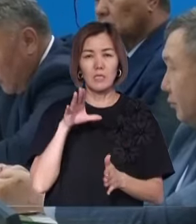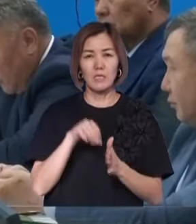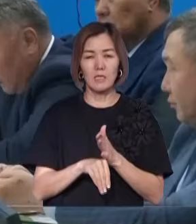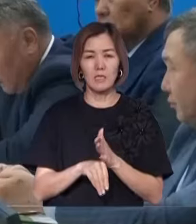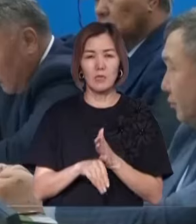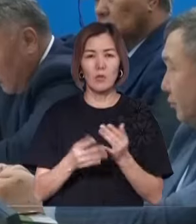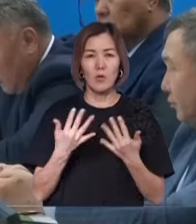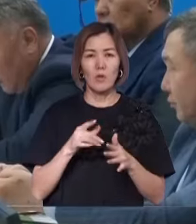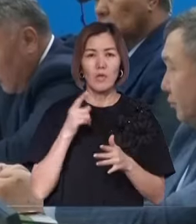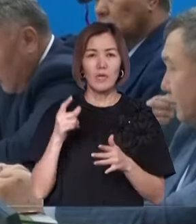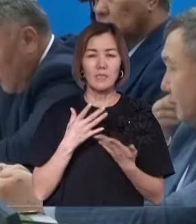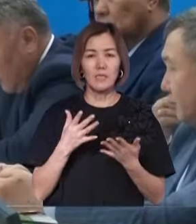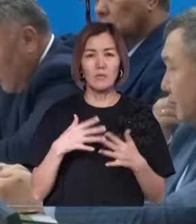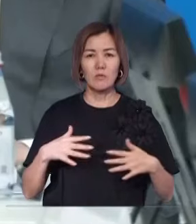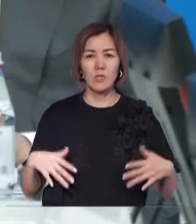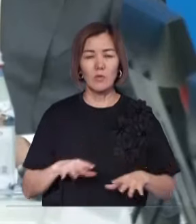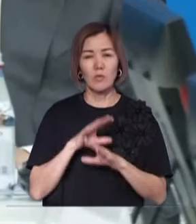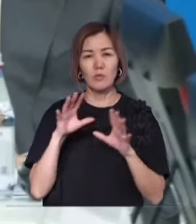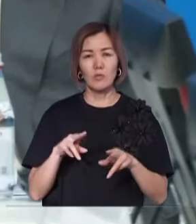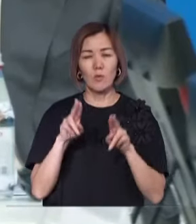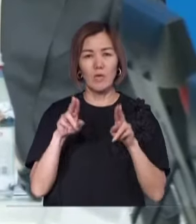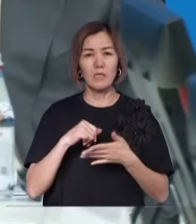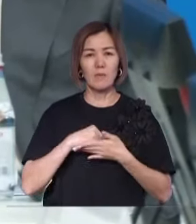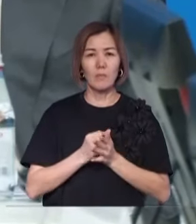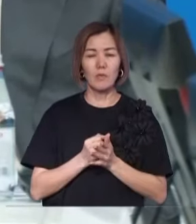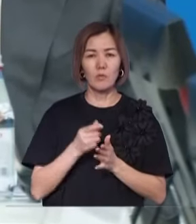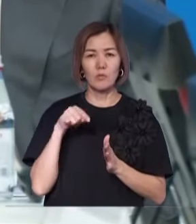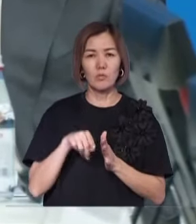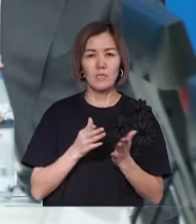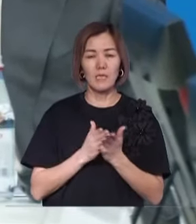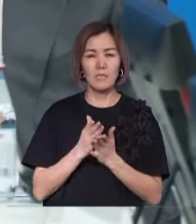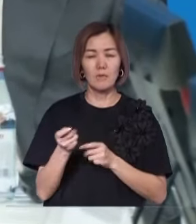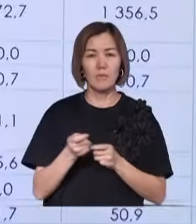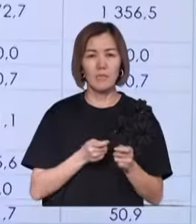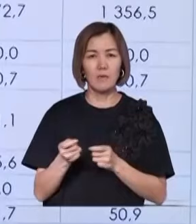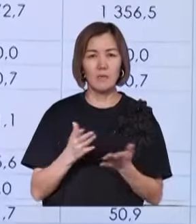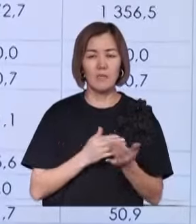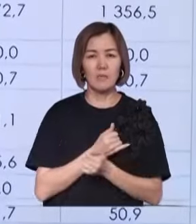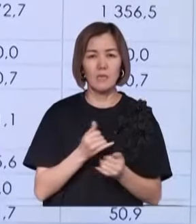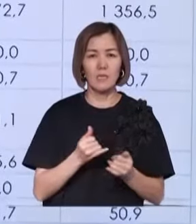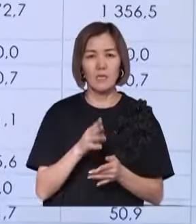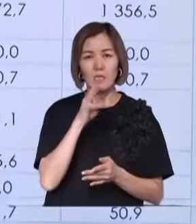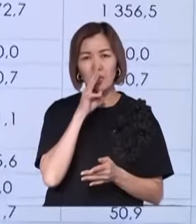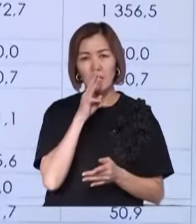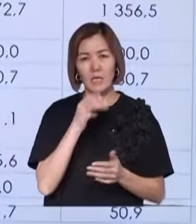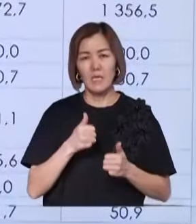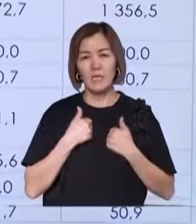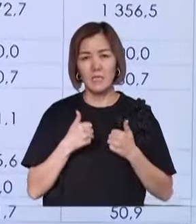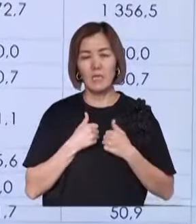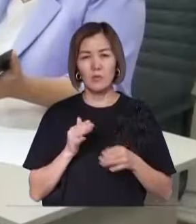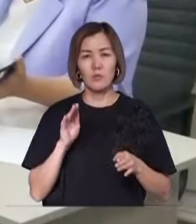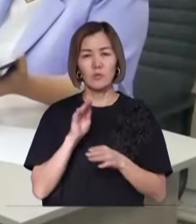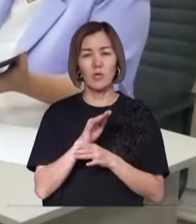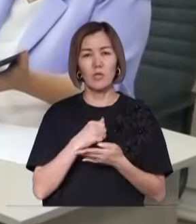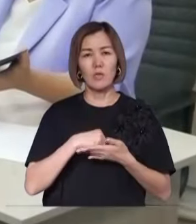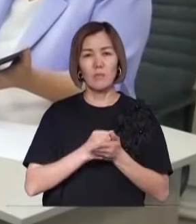ауыл шаруашылығы жануарларын ұстау қағидаларын бекіту, ішкі саясат басқармасы қызметкерлерінің лауазымдық жалақыларына ынталандырушы үстемақылар